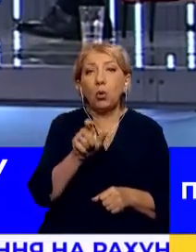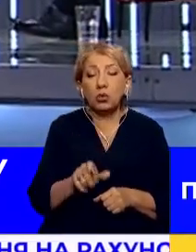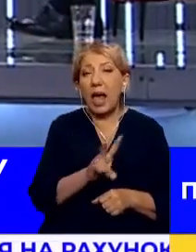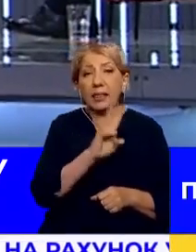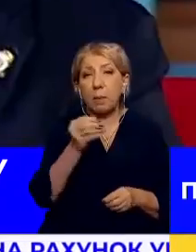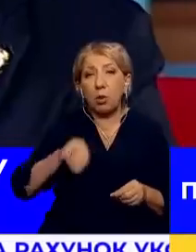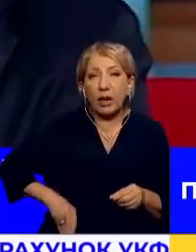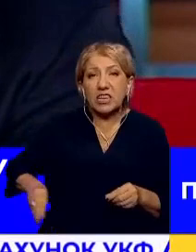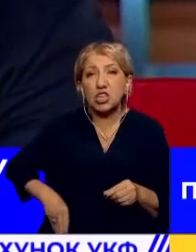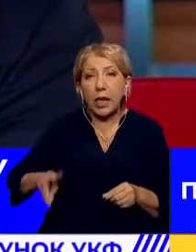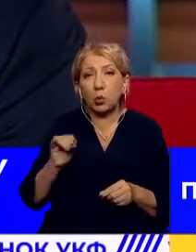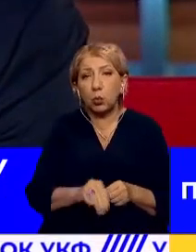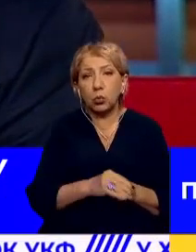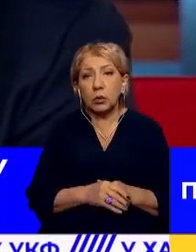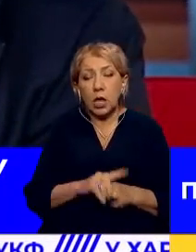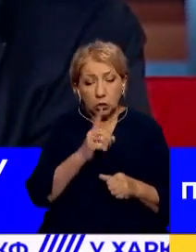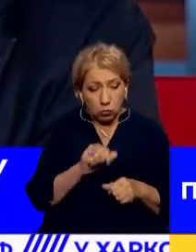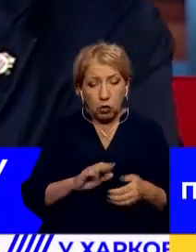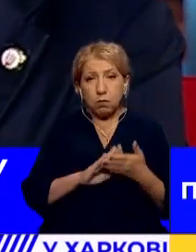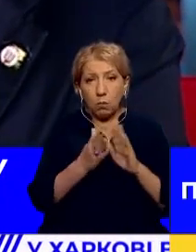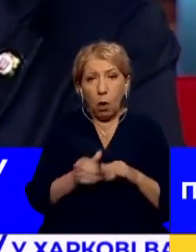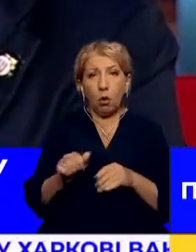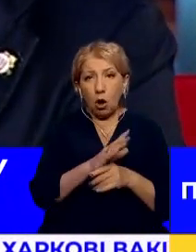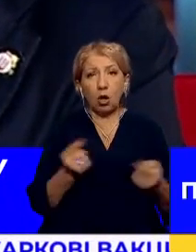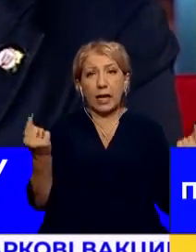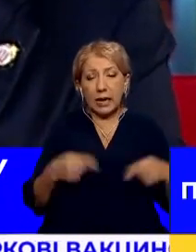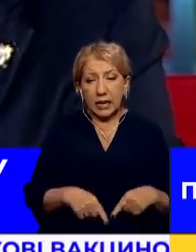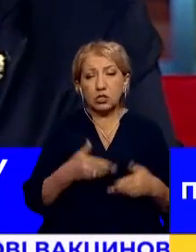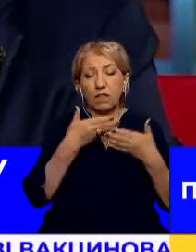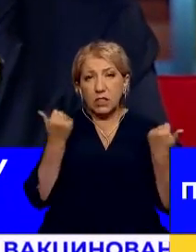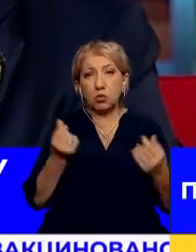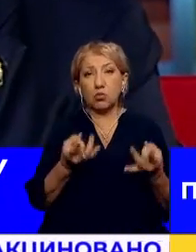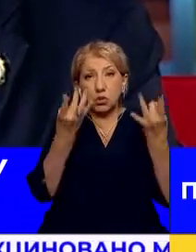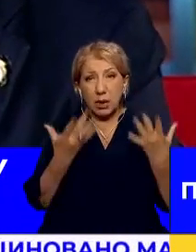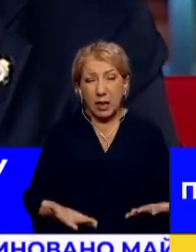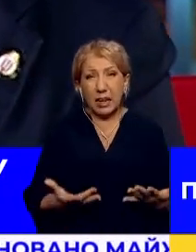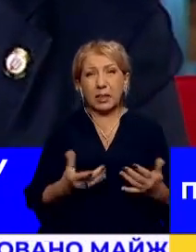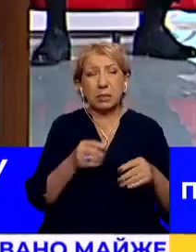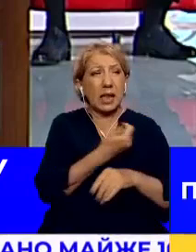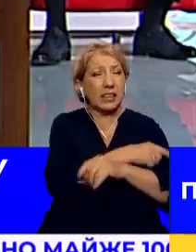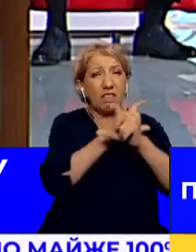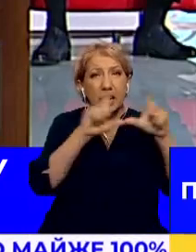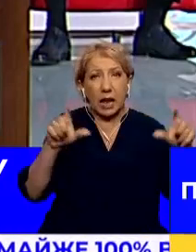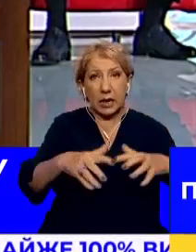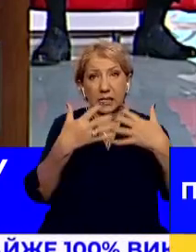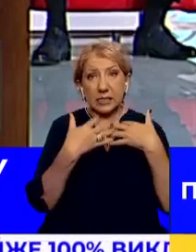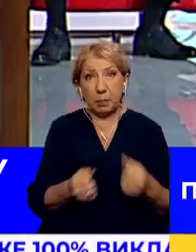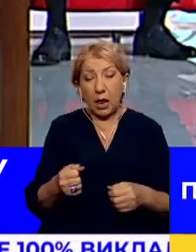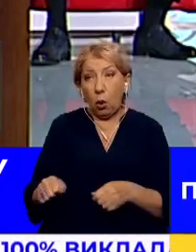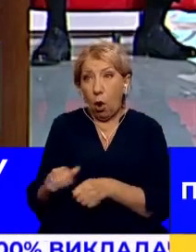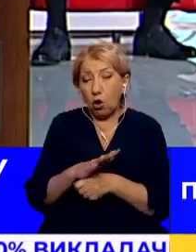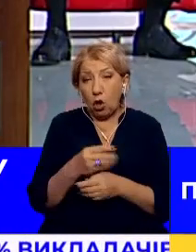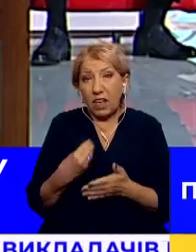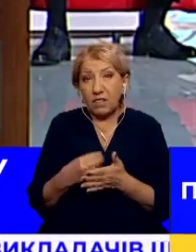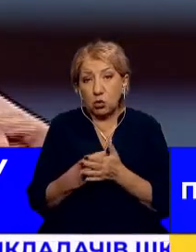про власну кишеню. Тому що в умовах коронакризи, в умовах відсутності елементарно в лікарнях, забирати з коронавірусного